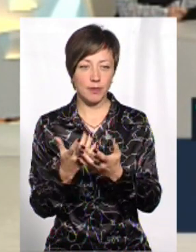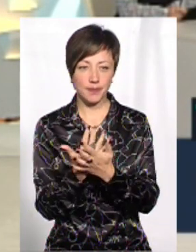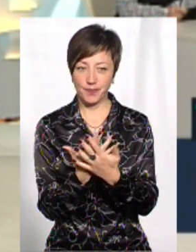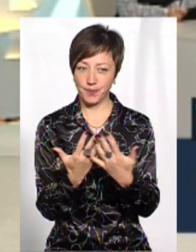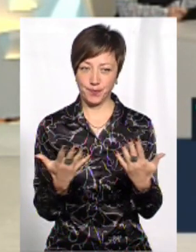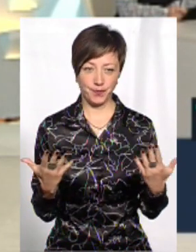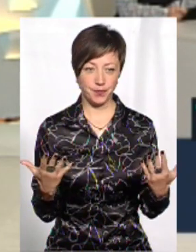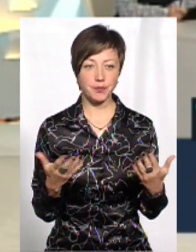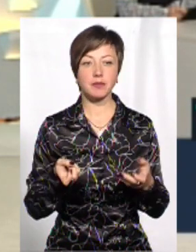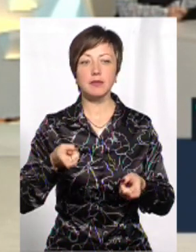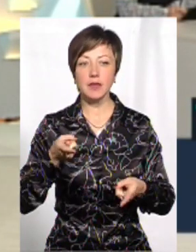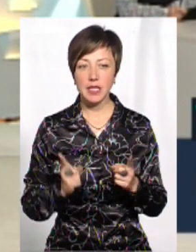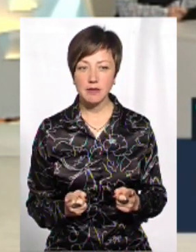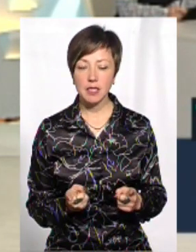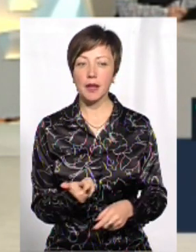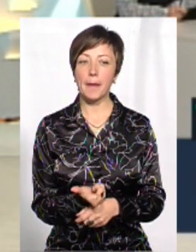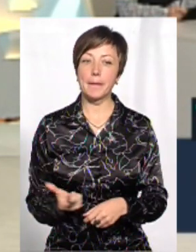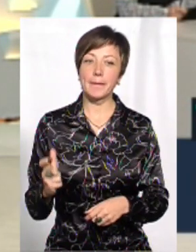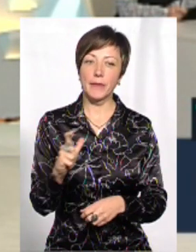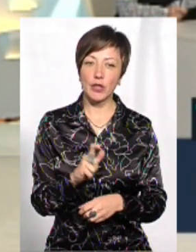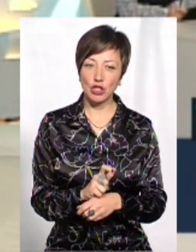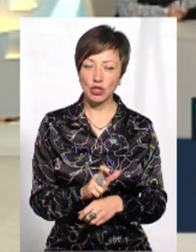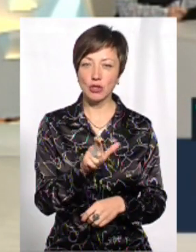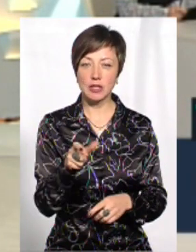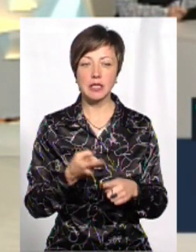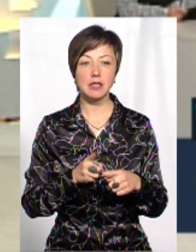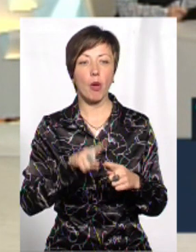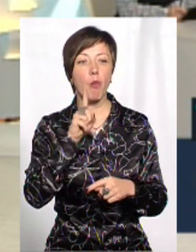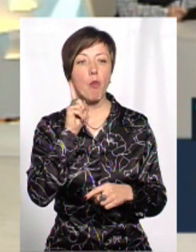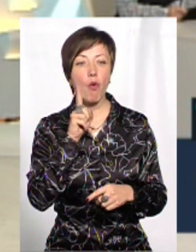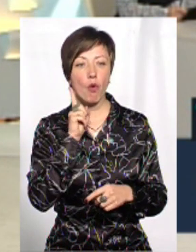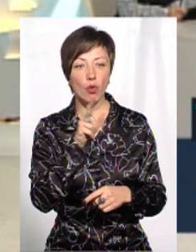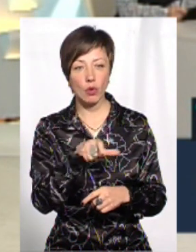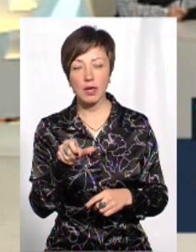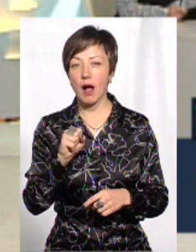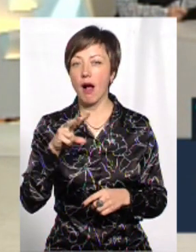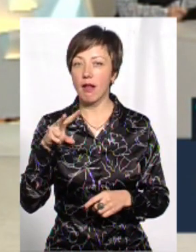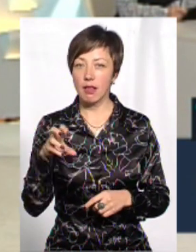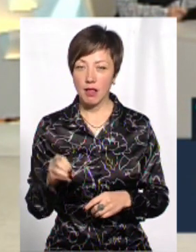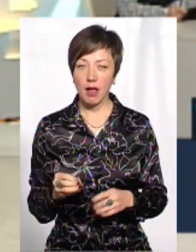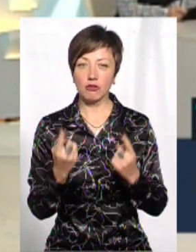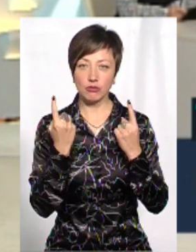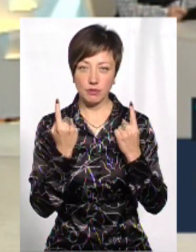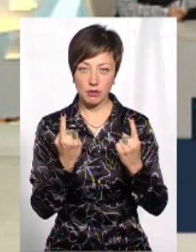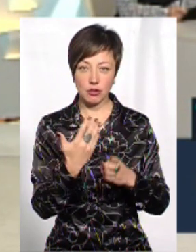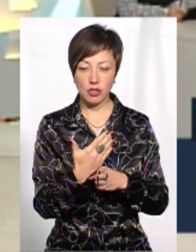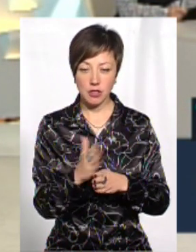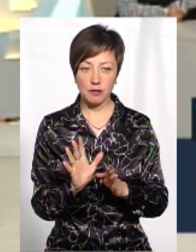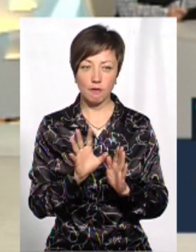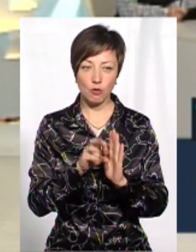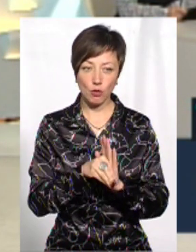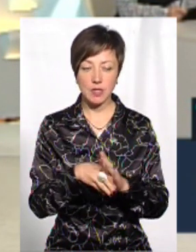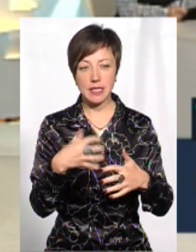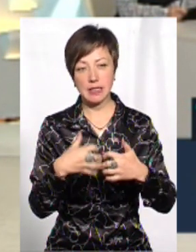строкатими. Звісно, переважно це молодь, але досить значна частина, в тому числі і